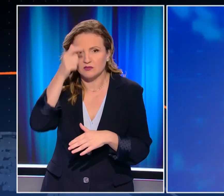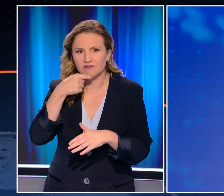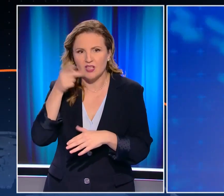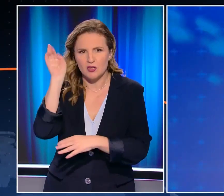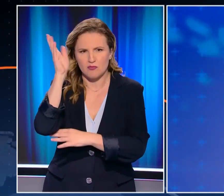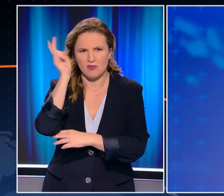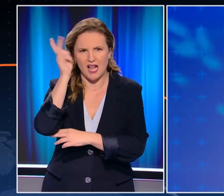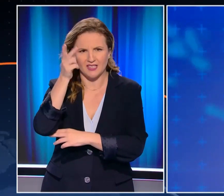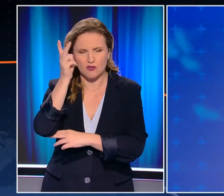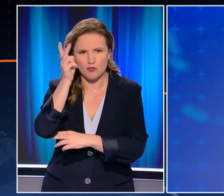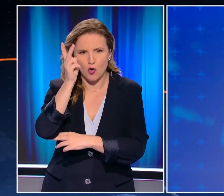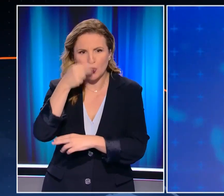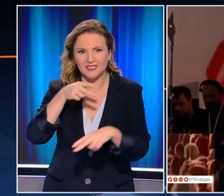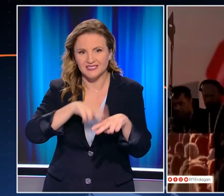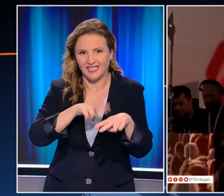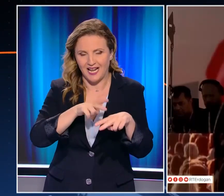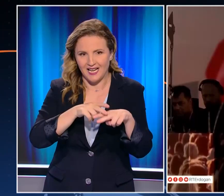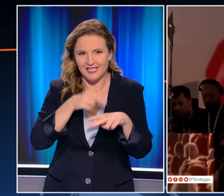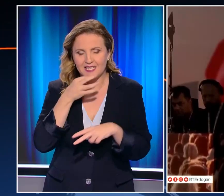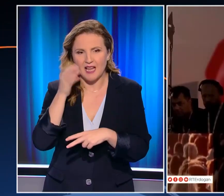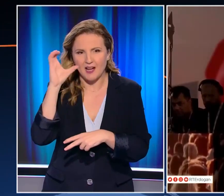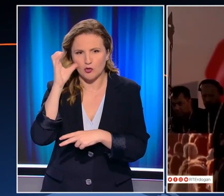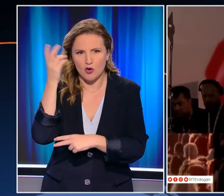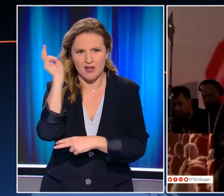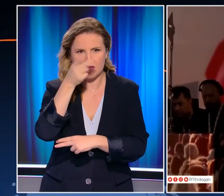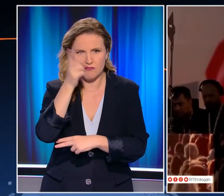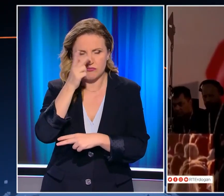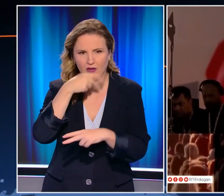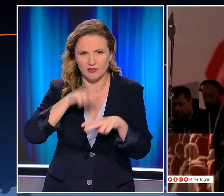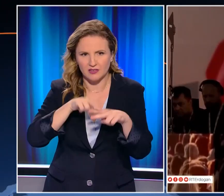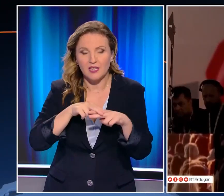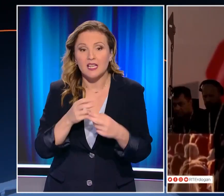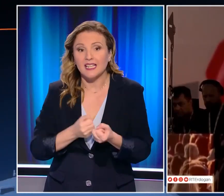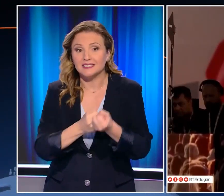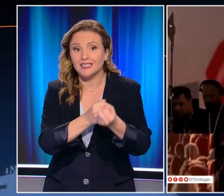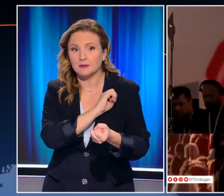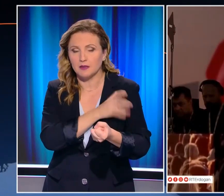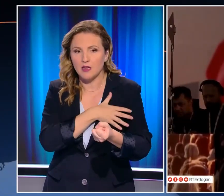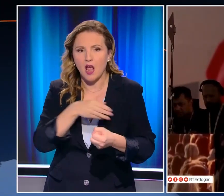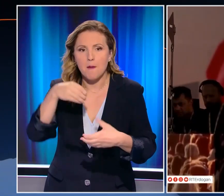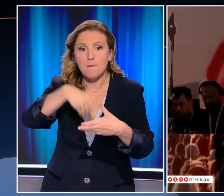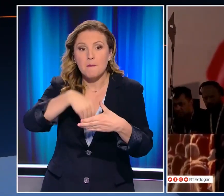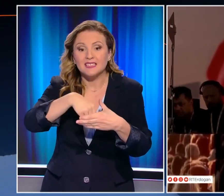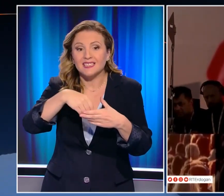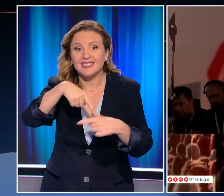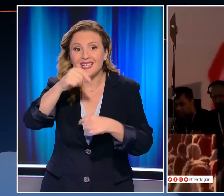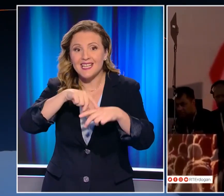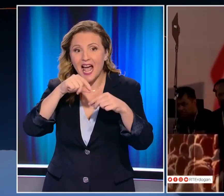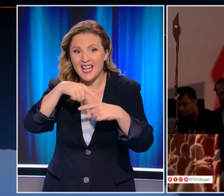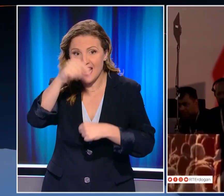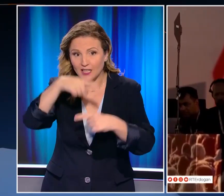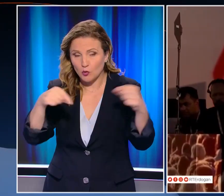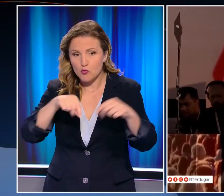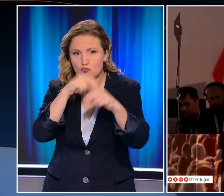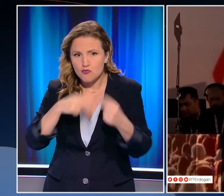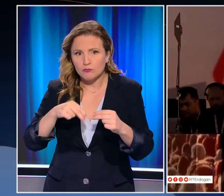επιθετική ρητορική του Ταγίπ Ερντογάν κατά του Ισραήλ και υπέρ της Παλαιστίνης προκαλεί εντάσεις και εντός των κόλπων του ΝΑΤΟ, με τις